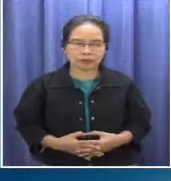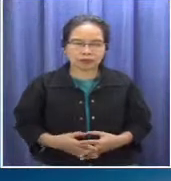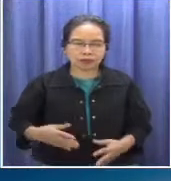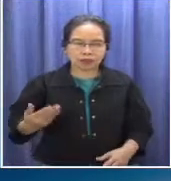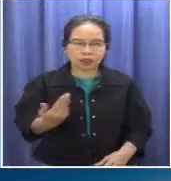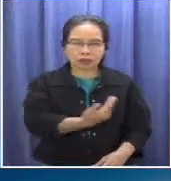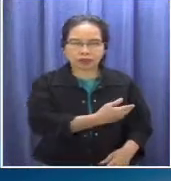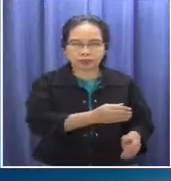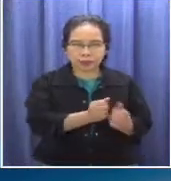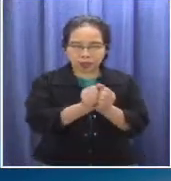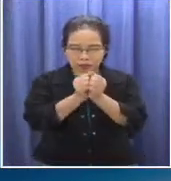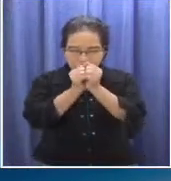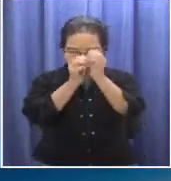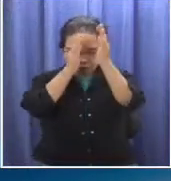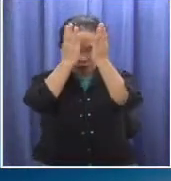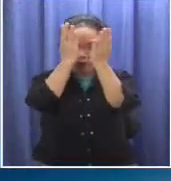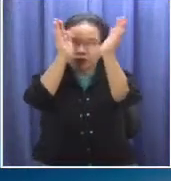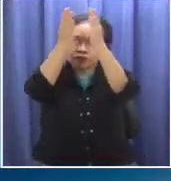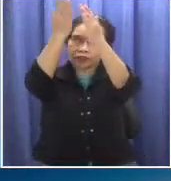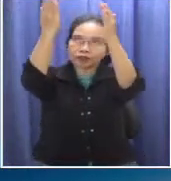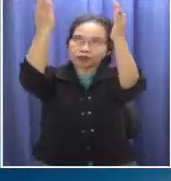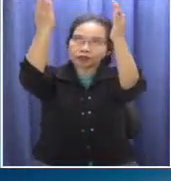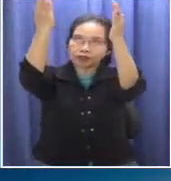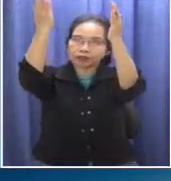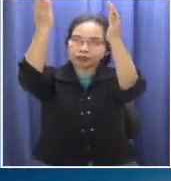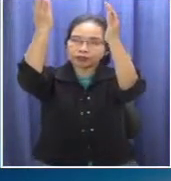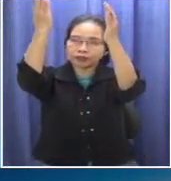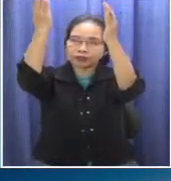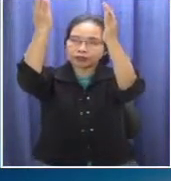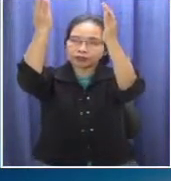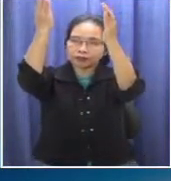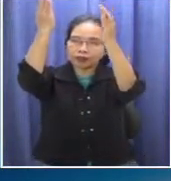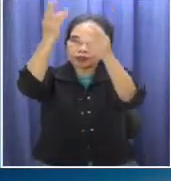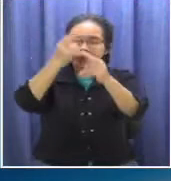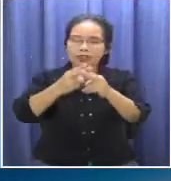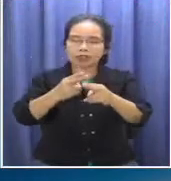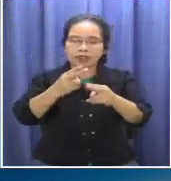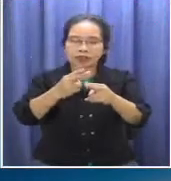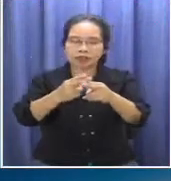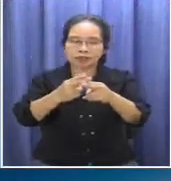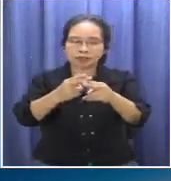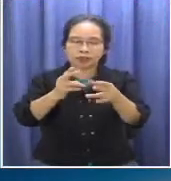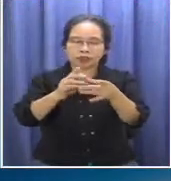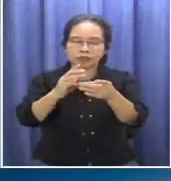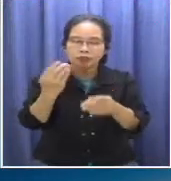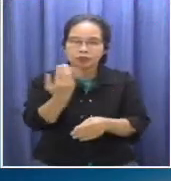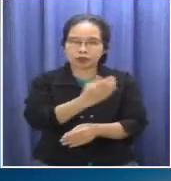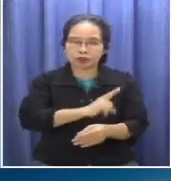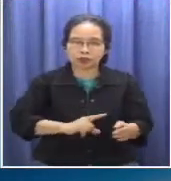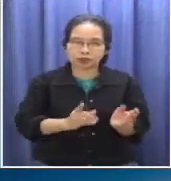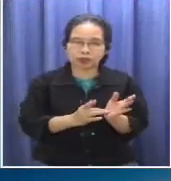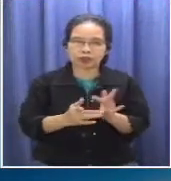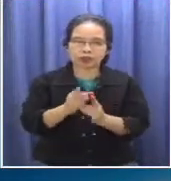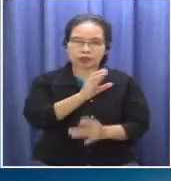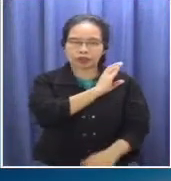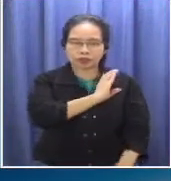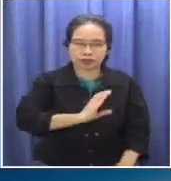Ama naming nasa mga langit, sa pangalan po ng aming Panginoong